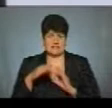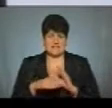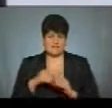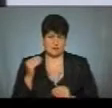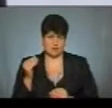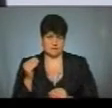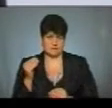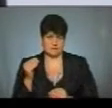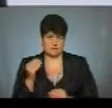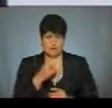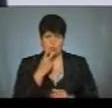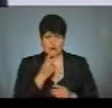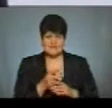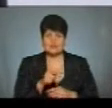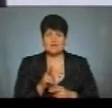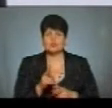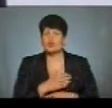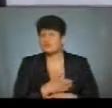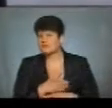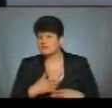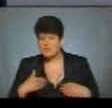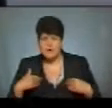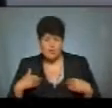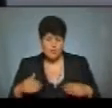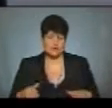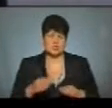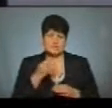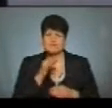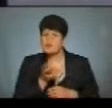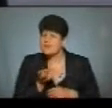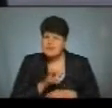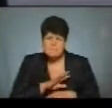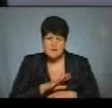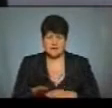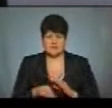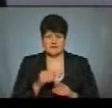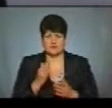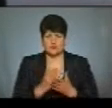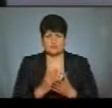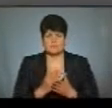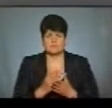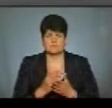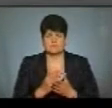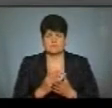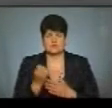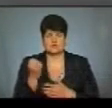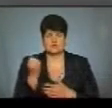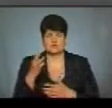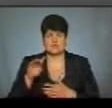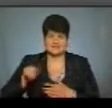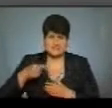на виборах. Показник тих, хто не хоче і сказав, що не прийде на вибори,